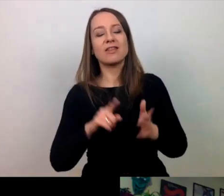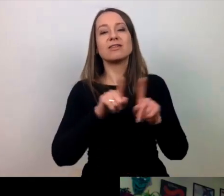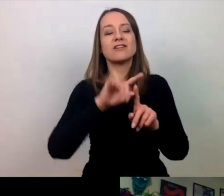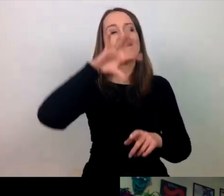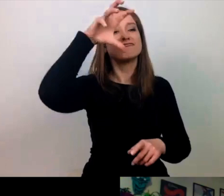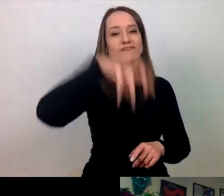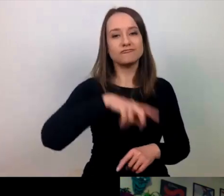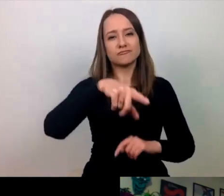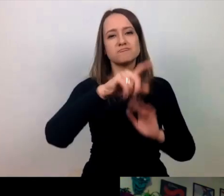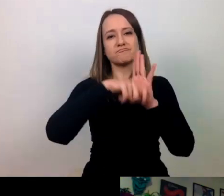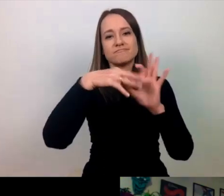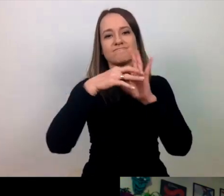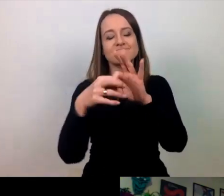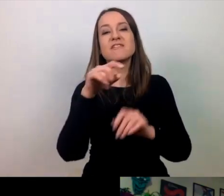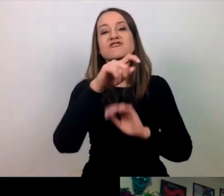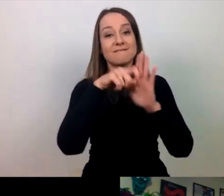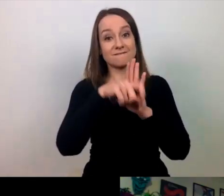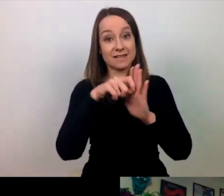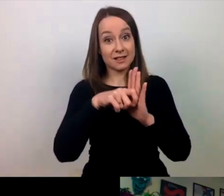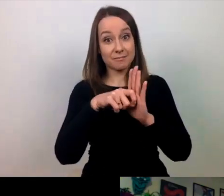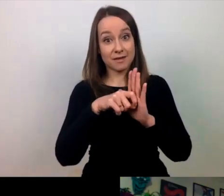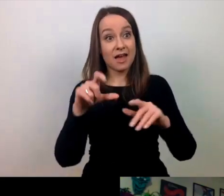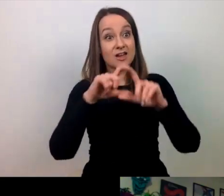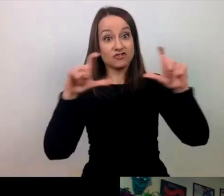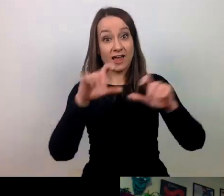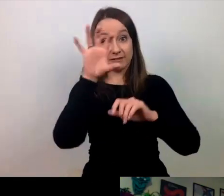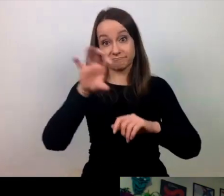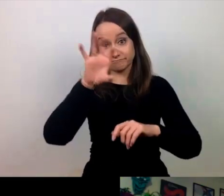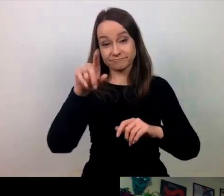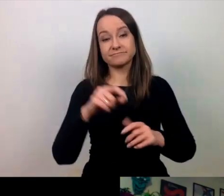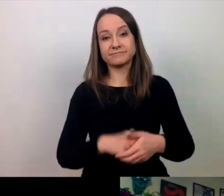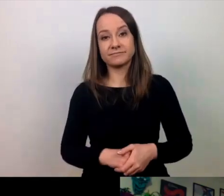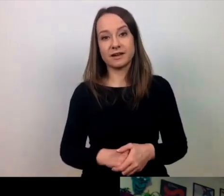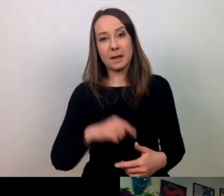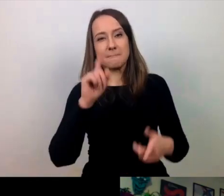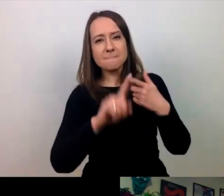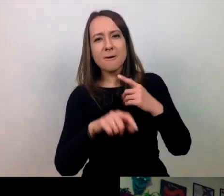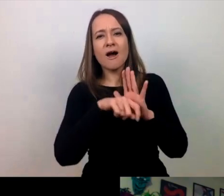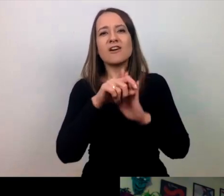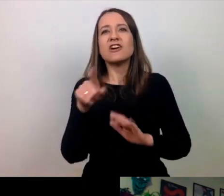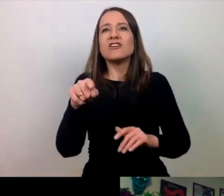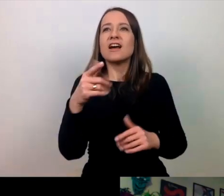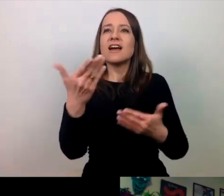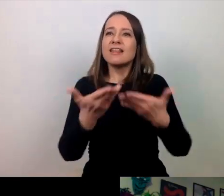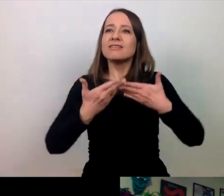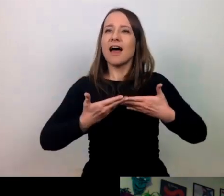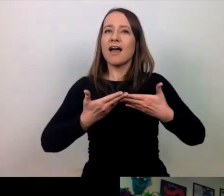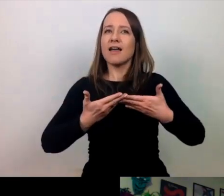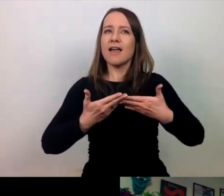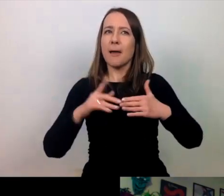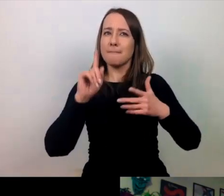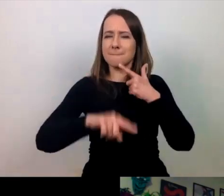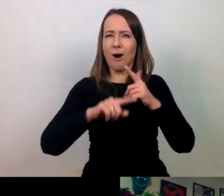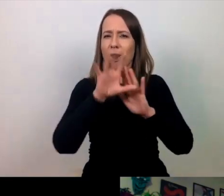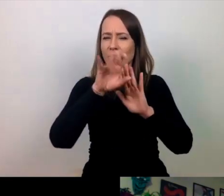najbardziej, czyli filmy, po których, w trakcie oglądania których i po których mamy poczuć się ciutkę lepiej, niż wcześniej,